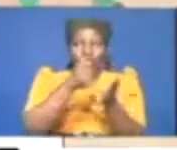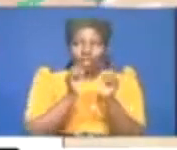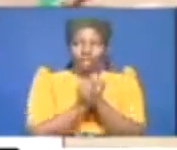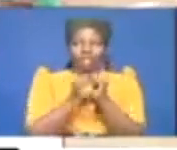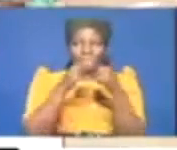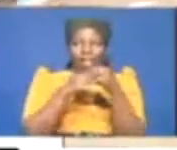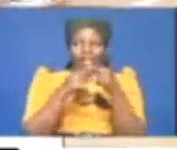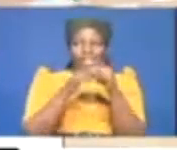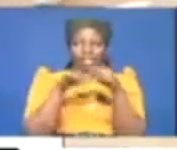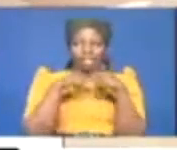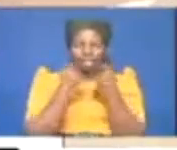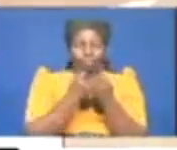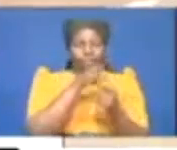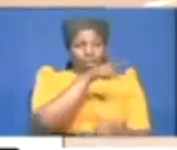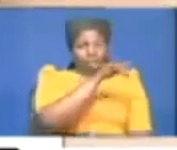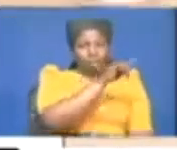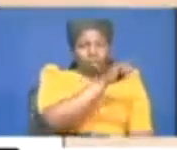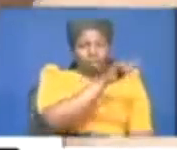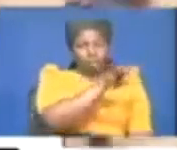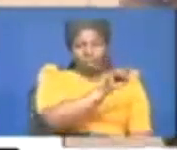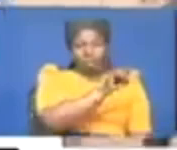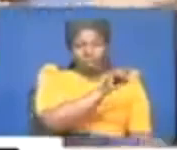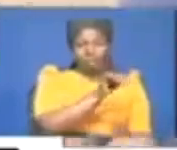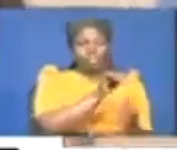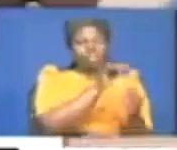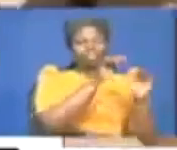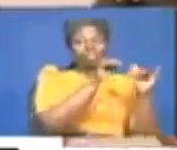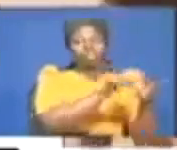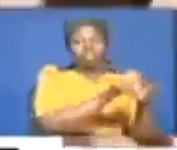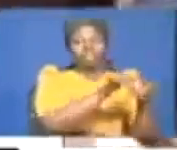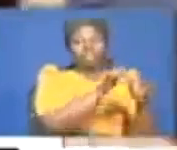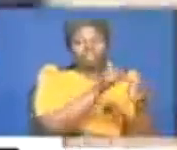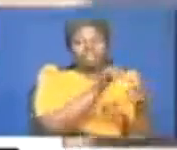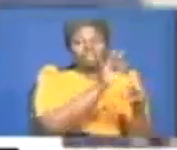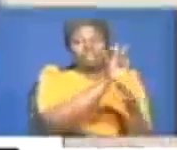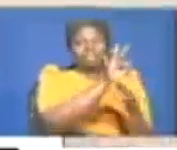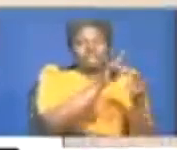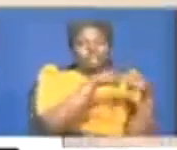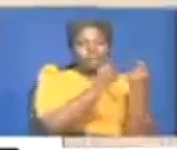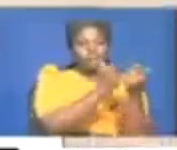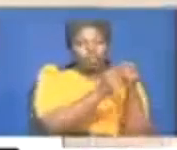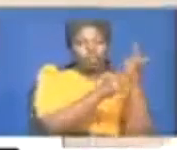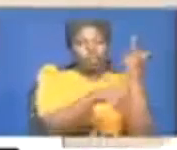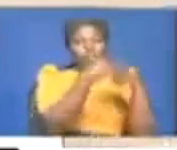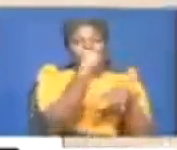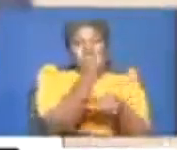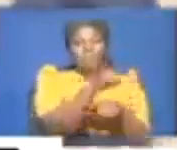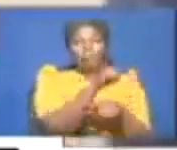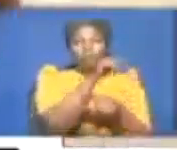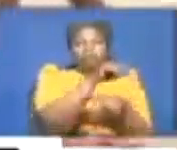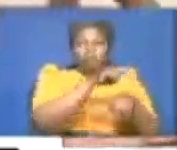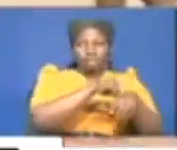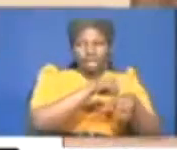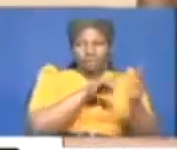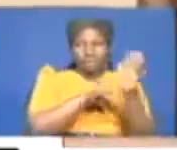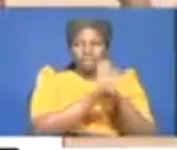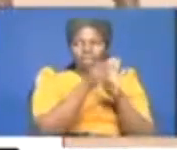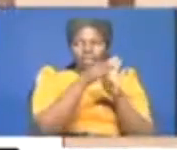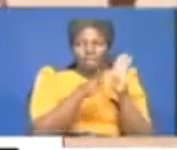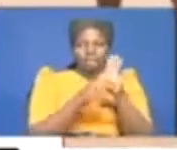nayo Pipers inasalia kuwa miongoni mwa timu 3 ambazo hazijaandikisha ushindi msimu huu kwenye ligi hiyo. Timu